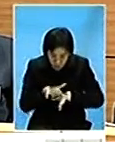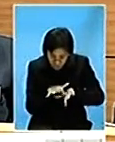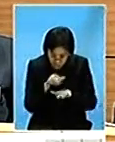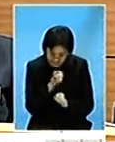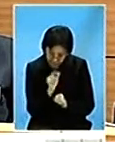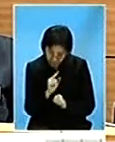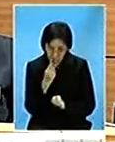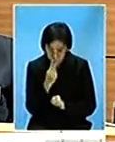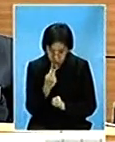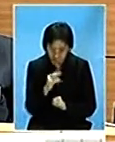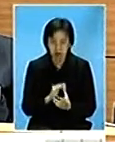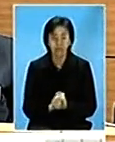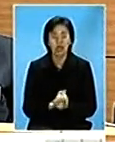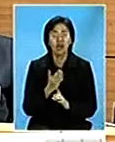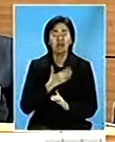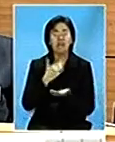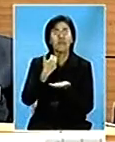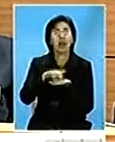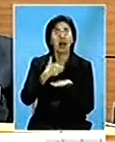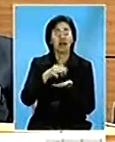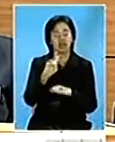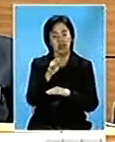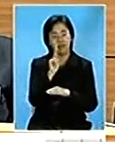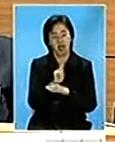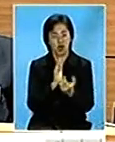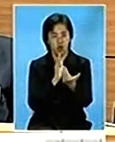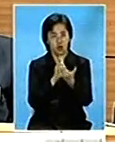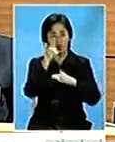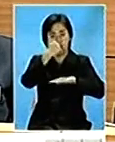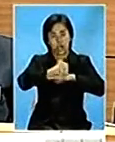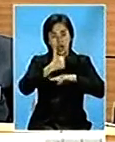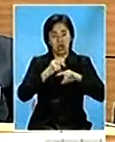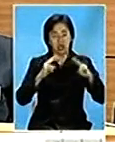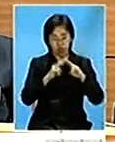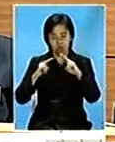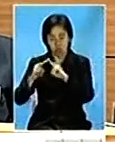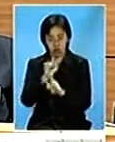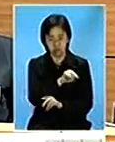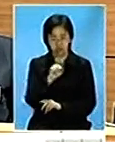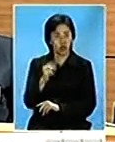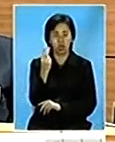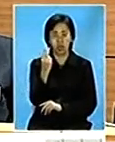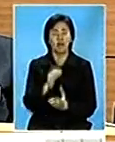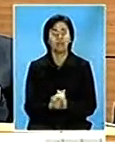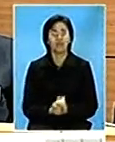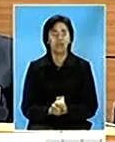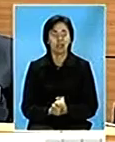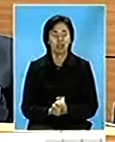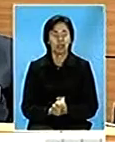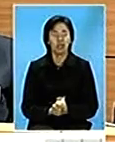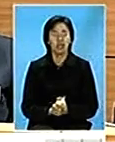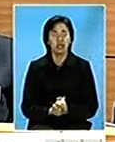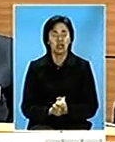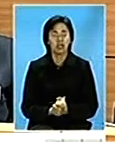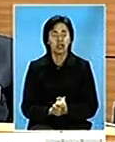ไรวันนี้ผมจึงมากราบเรียนท่านประธานผ่านถึงรัฐมนตรีทั้งสองกระทรวงแล้วครับถึงแม้ท่านจะมาตอบแต่ท่านก็คงอยู่